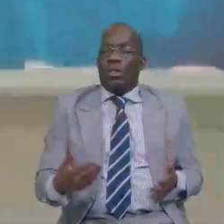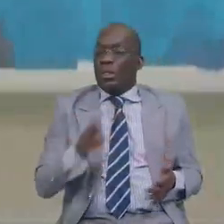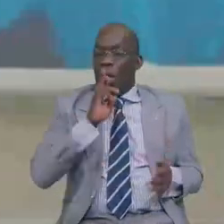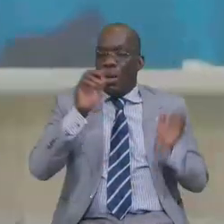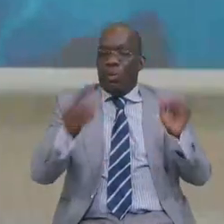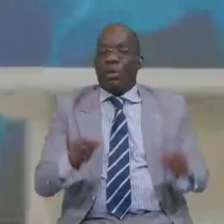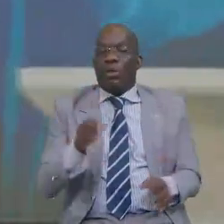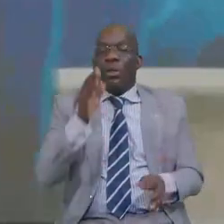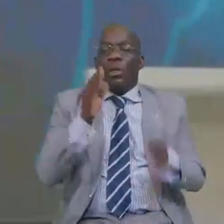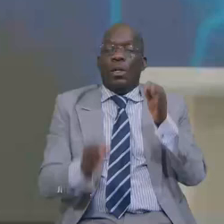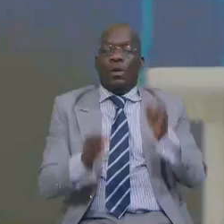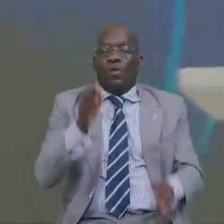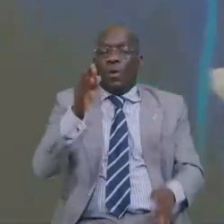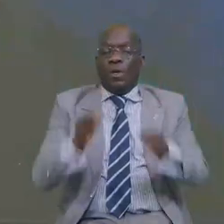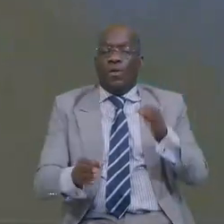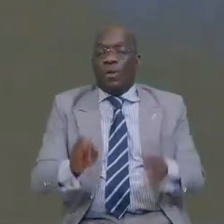mettons